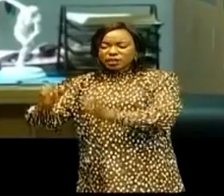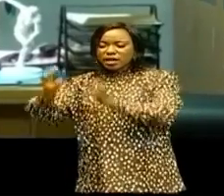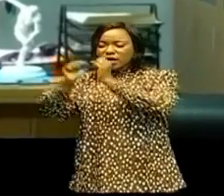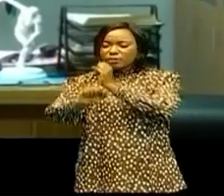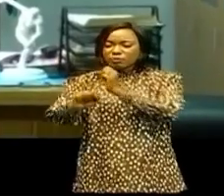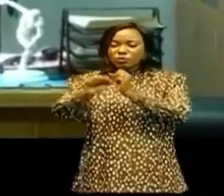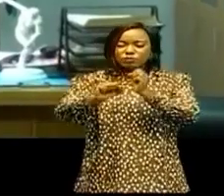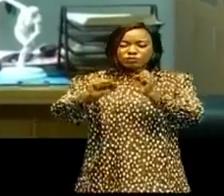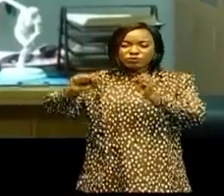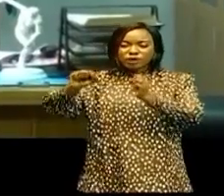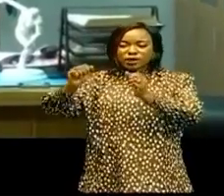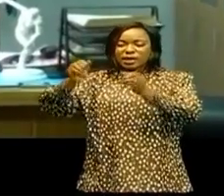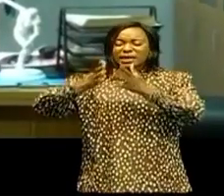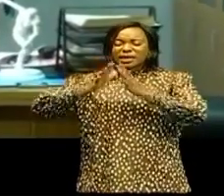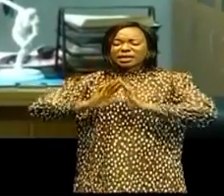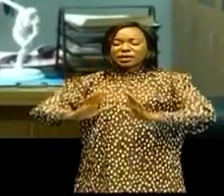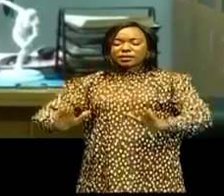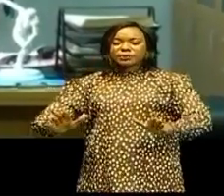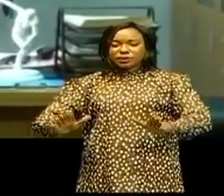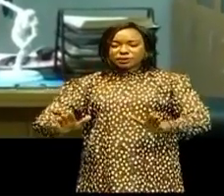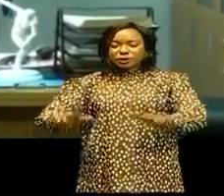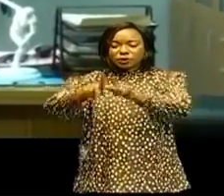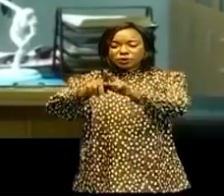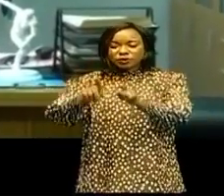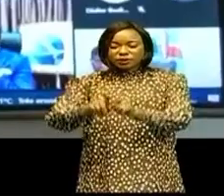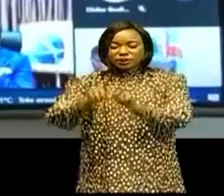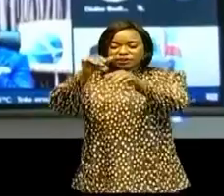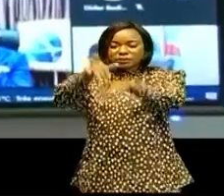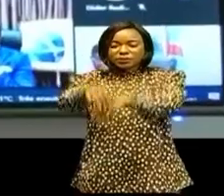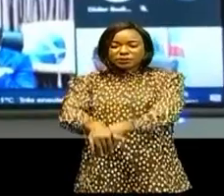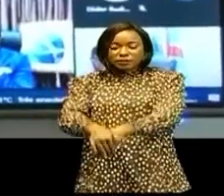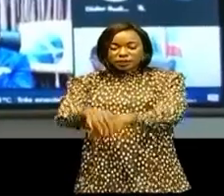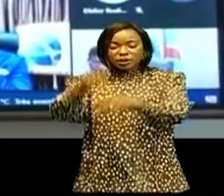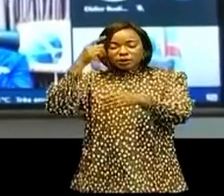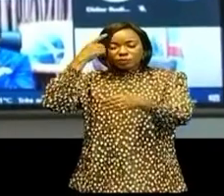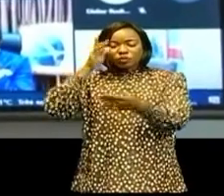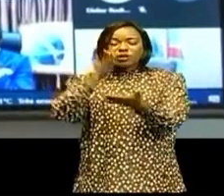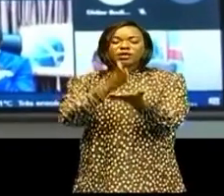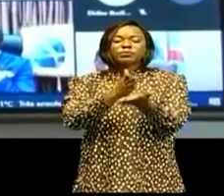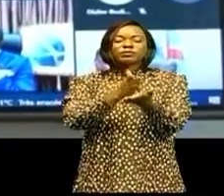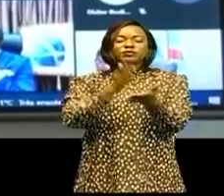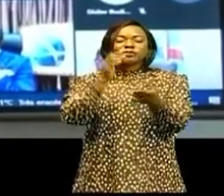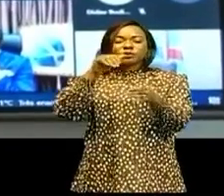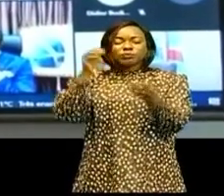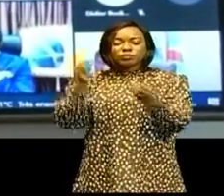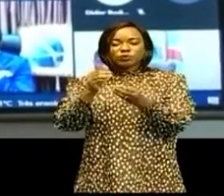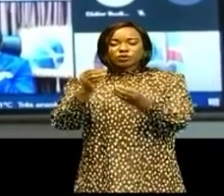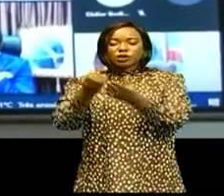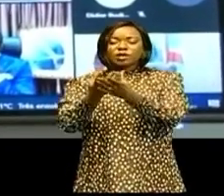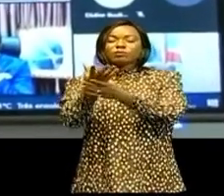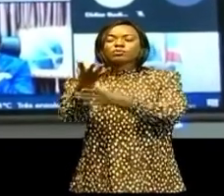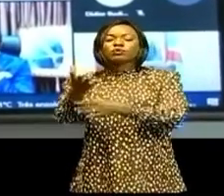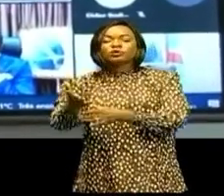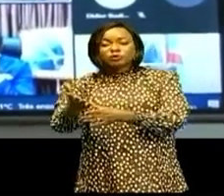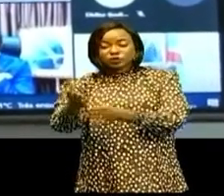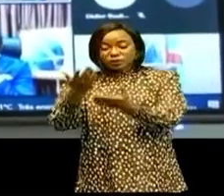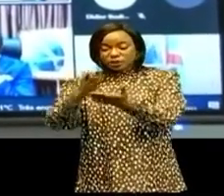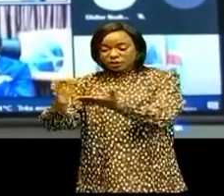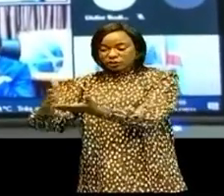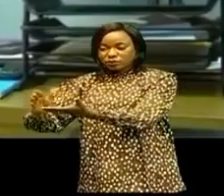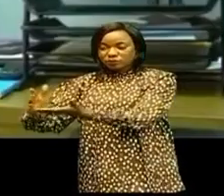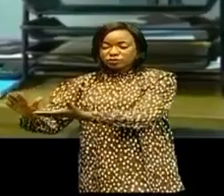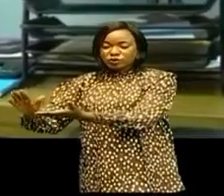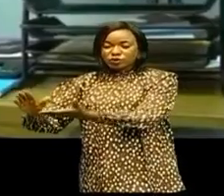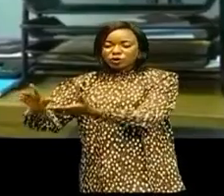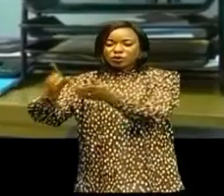promouvoir la compétitivité et la participation du secteur privé en matière de production, de distribution